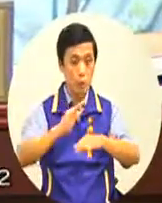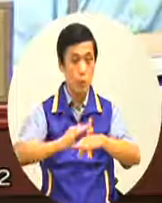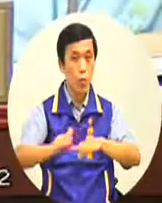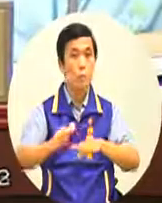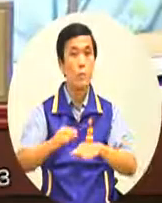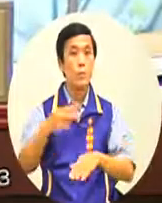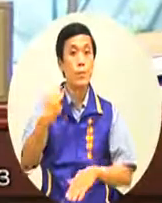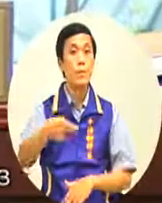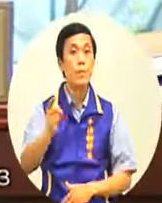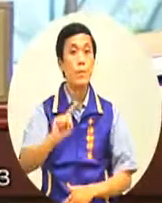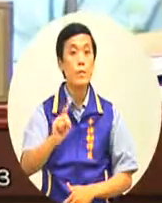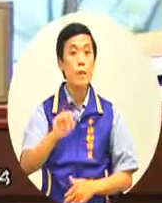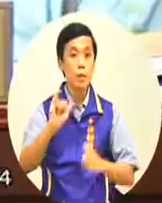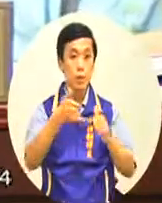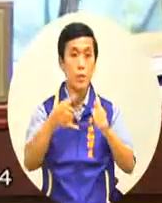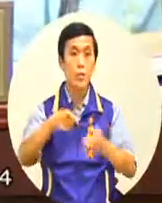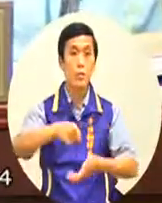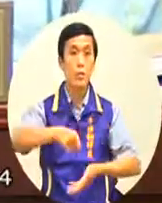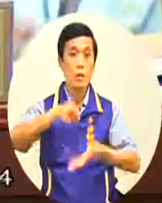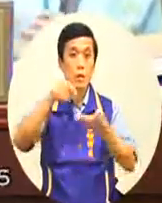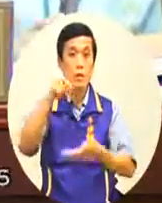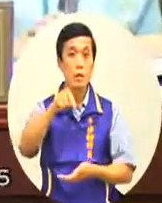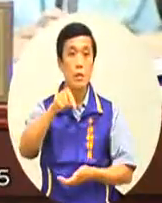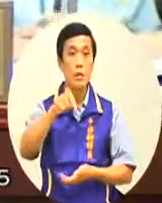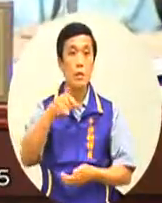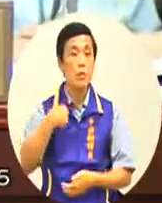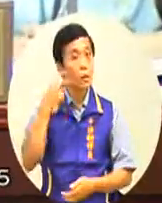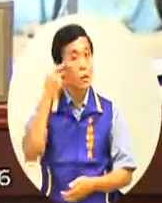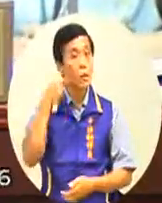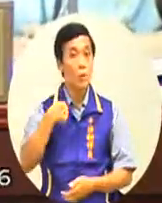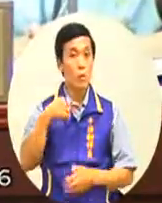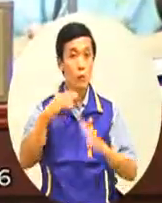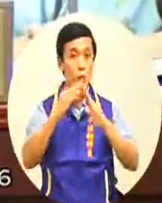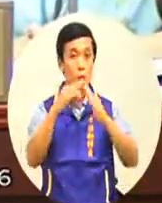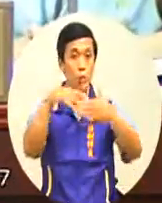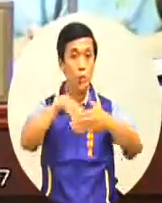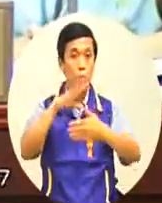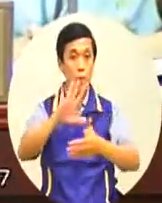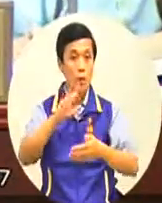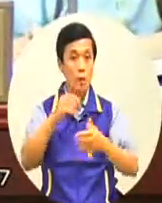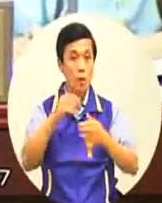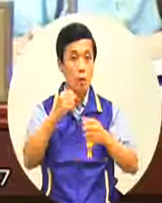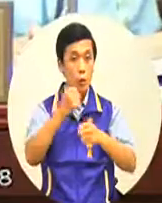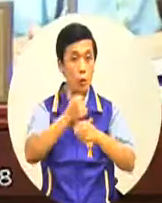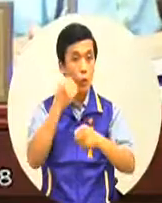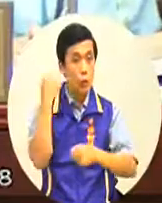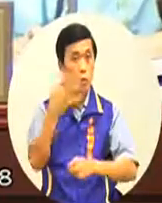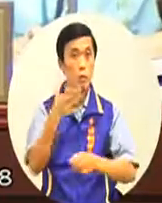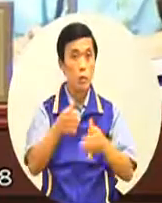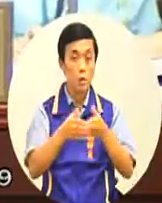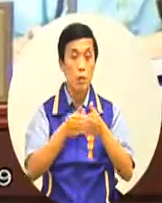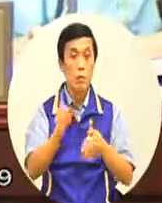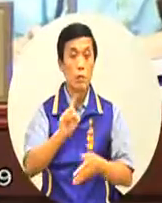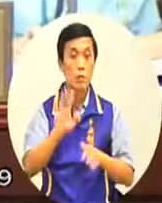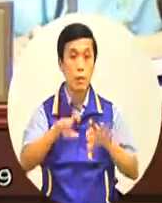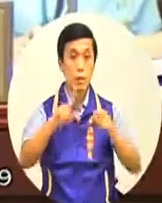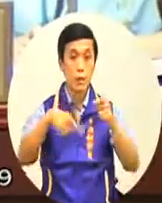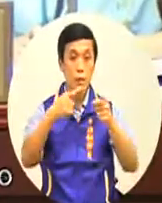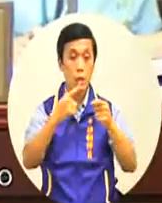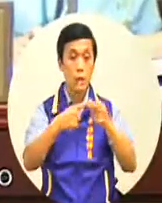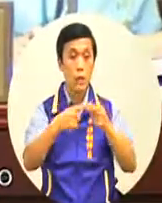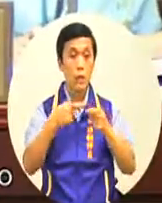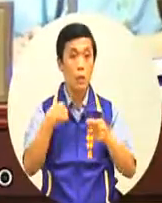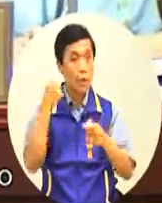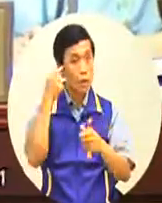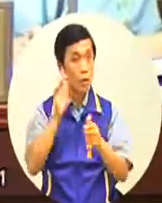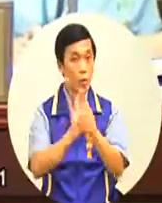实议员提到这部分，我在想我们局里要有一个新的作为，我今年度我们打算要把再推动我